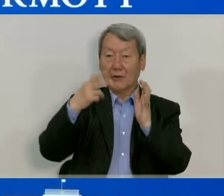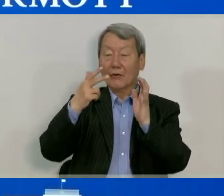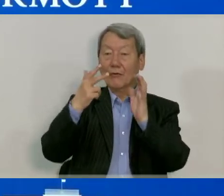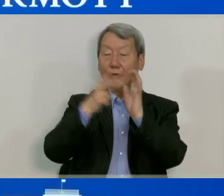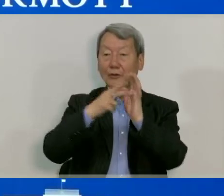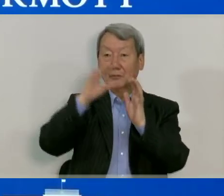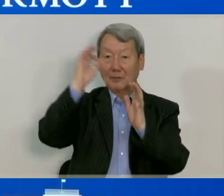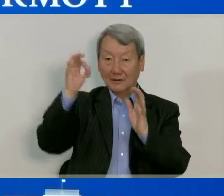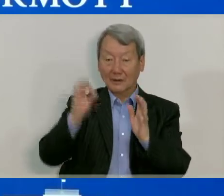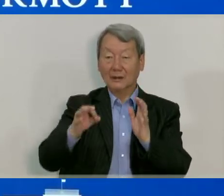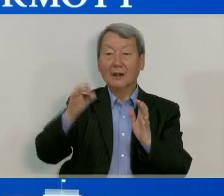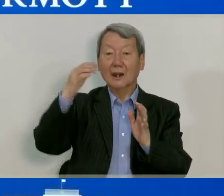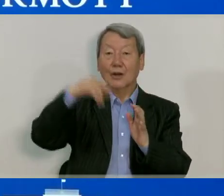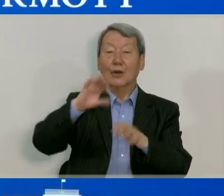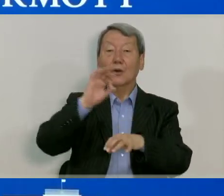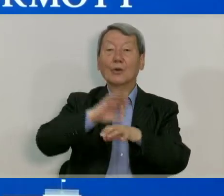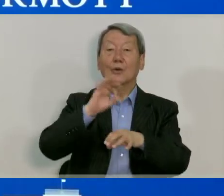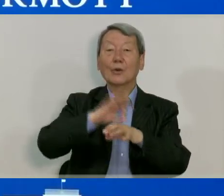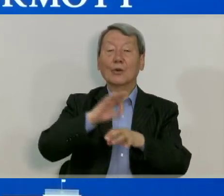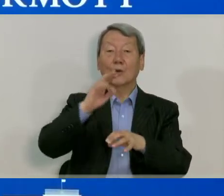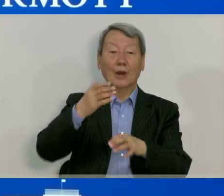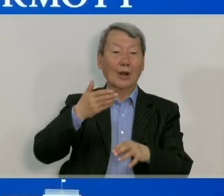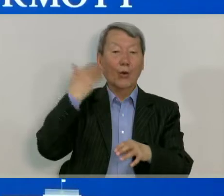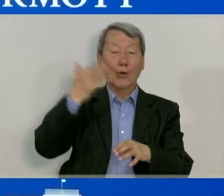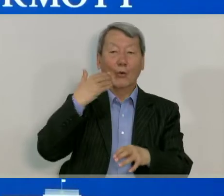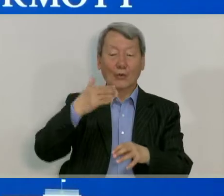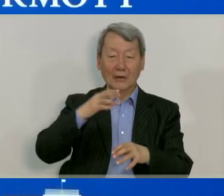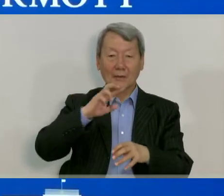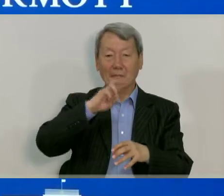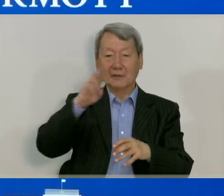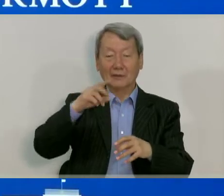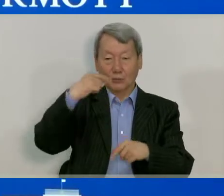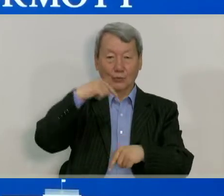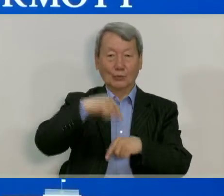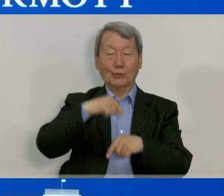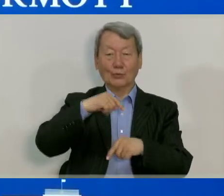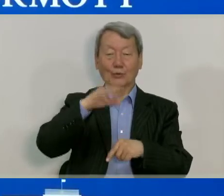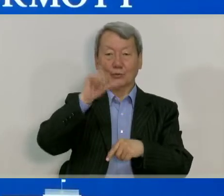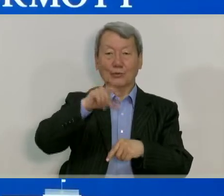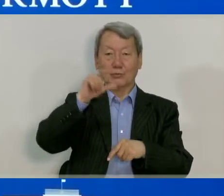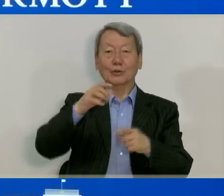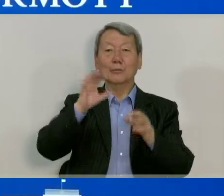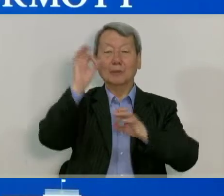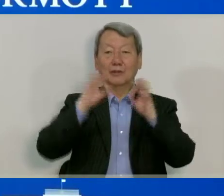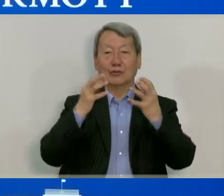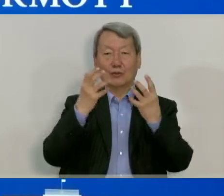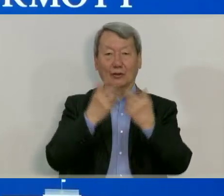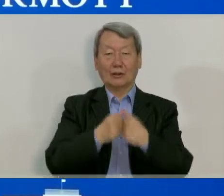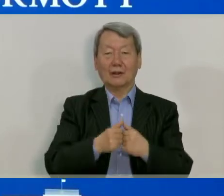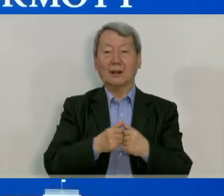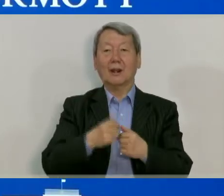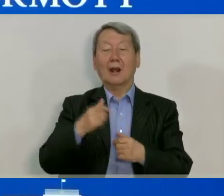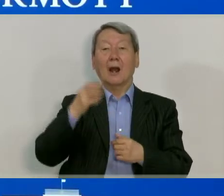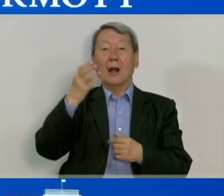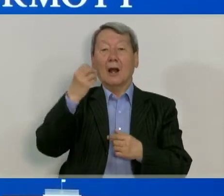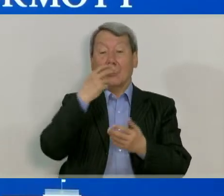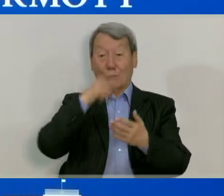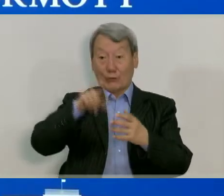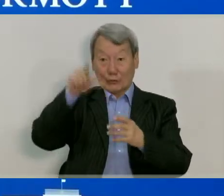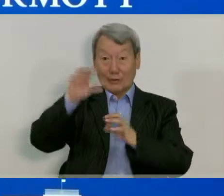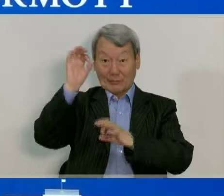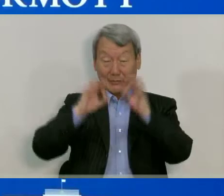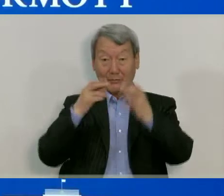72,8% заболевание протекает в легкой бессимптомной форме. Интенсивные